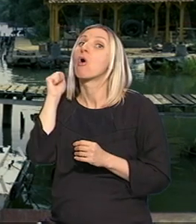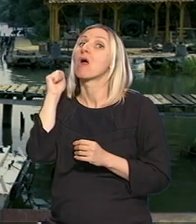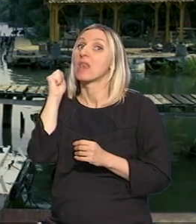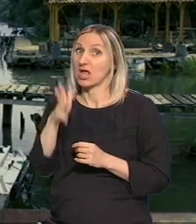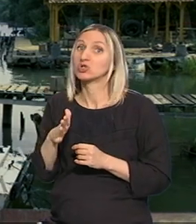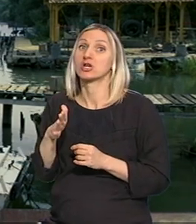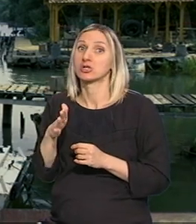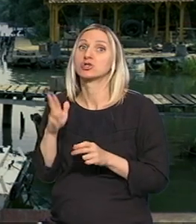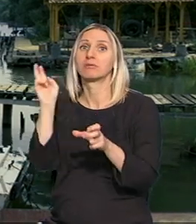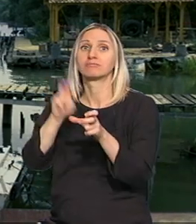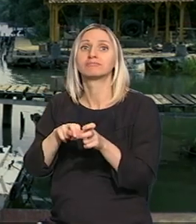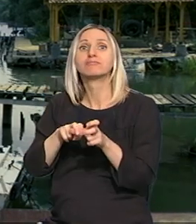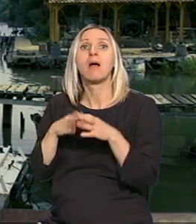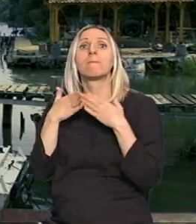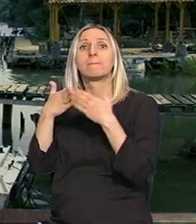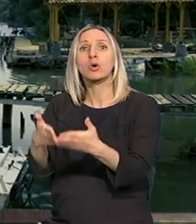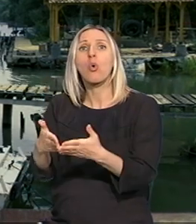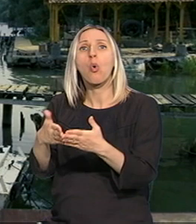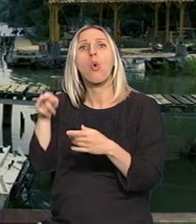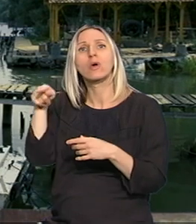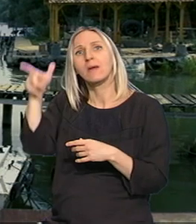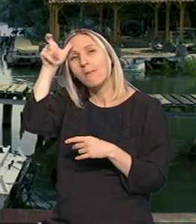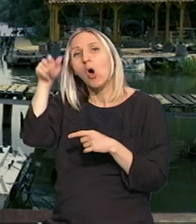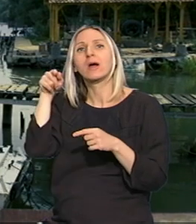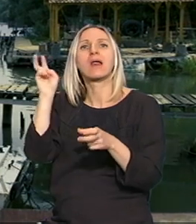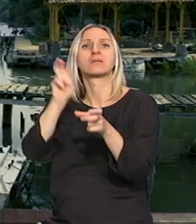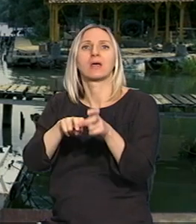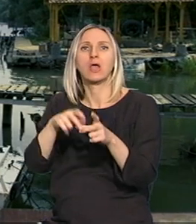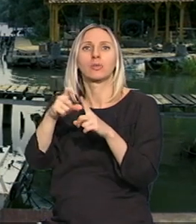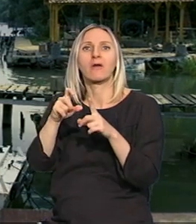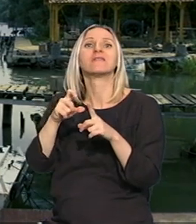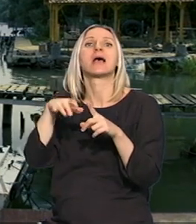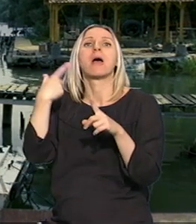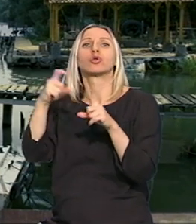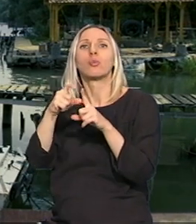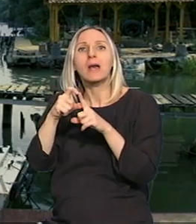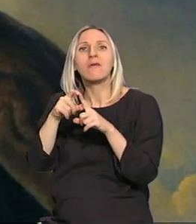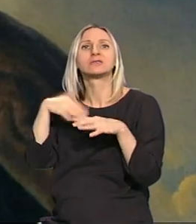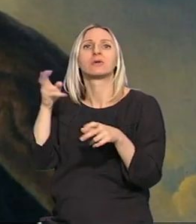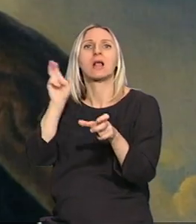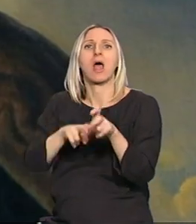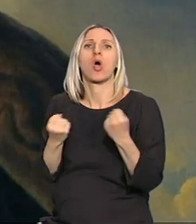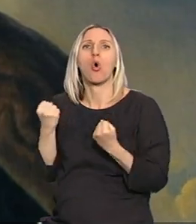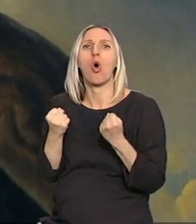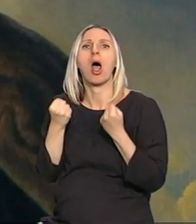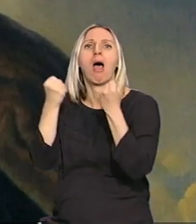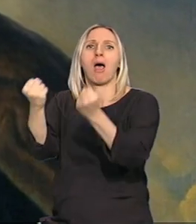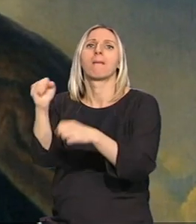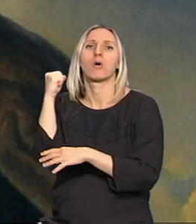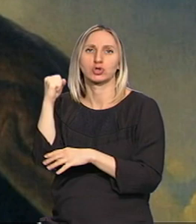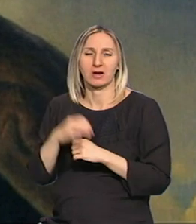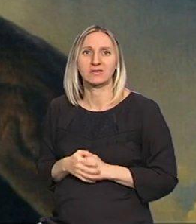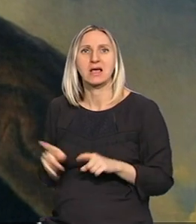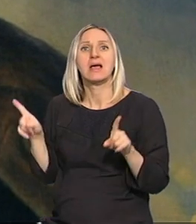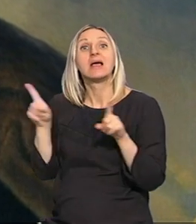putovala brodom od Beograda do Dubravice i kasnije kolima od Dubravice do Požarevca. Zatim knez